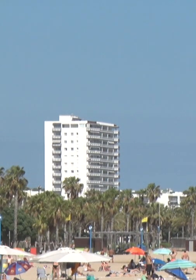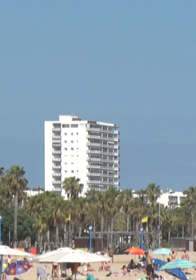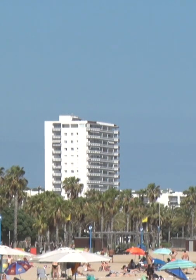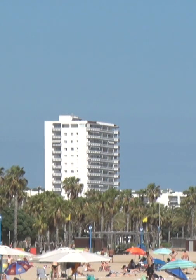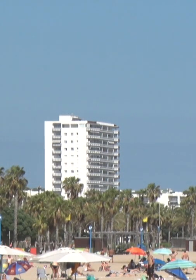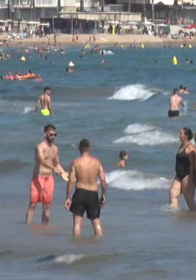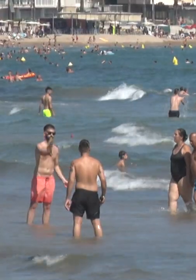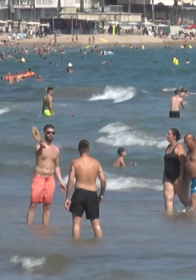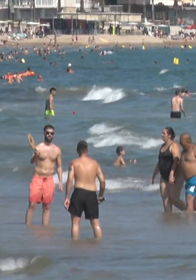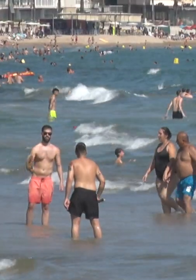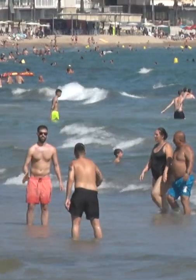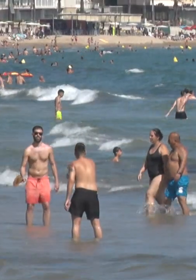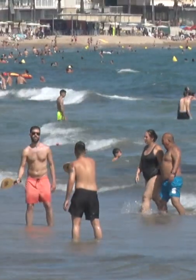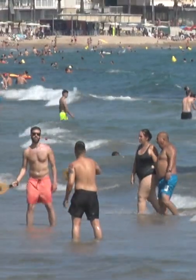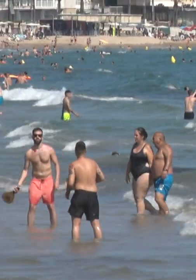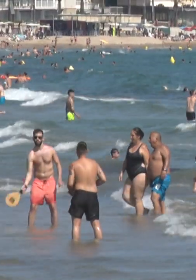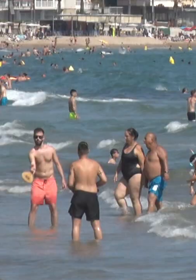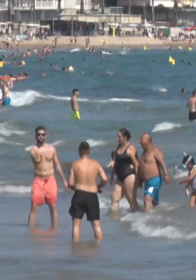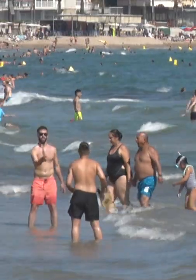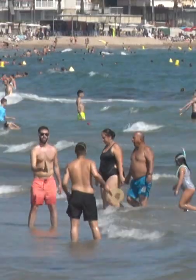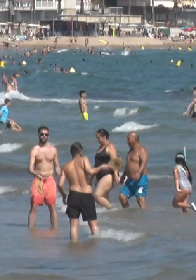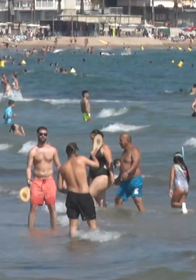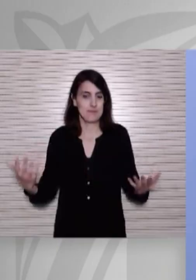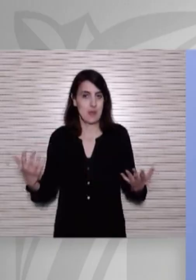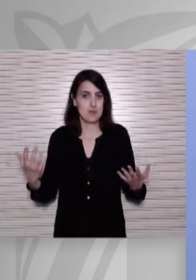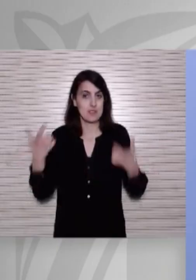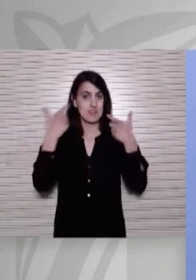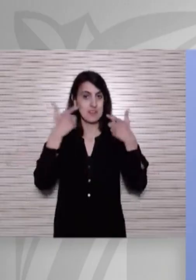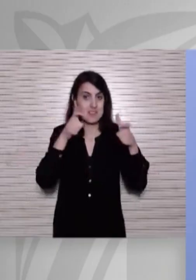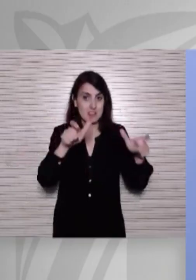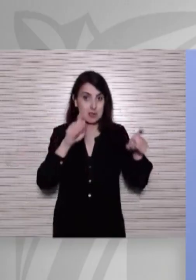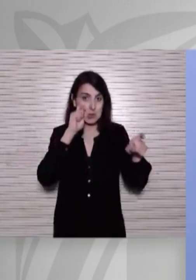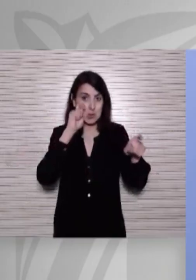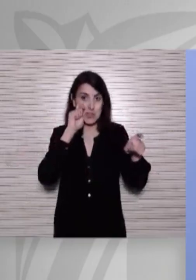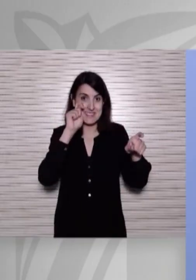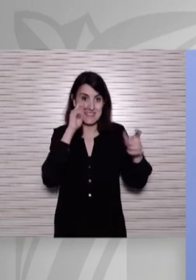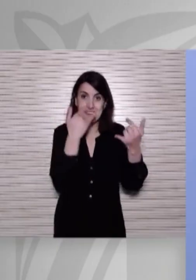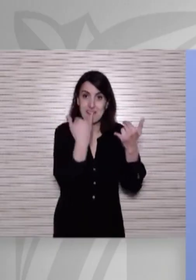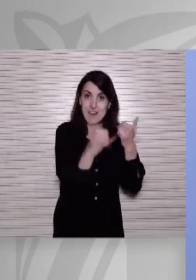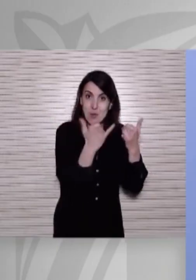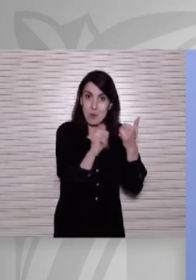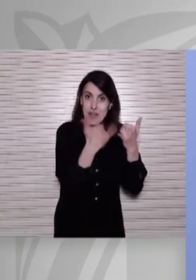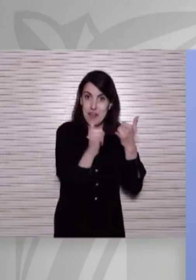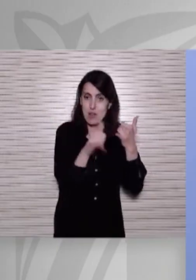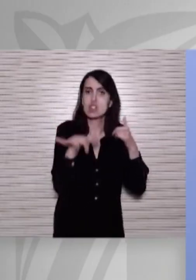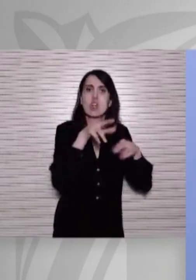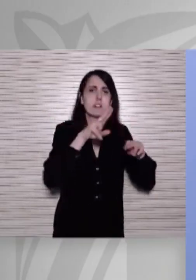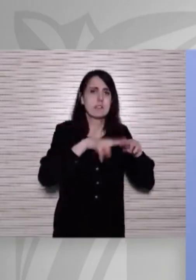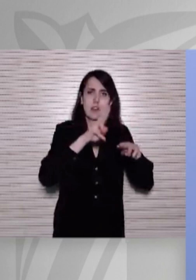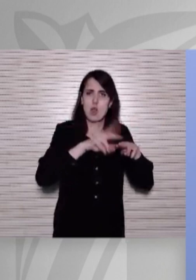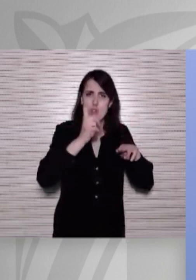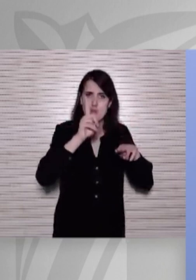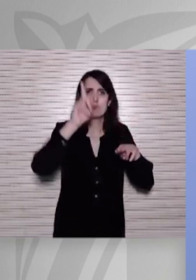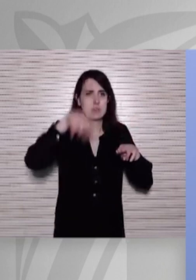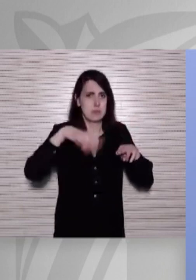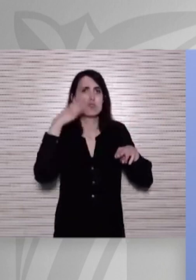si l'activitat turística aconsegueix reviure. La reactivació del sector turístic, no només al Camp de Tarragona, sinó també a la costa